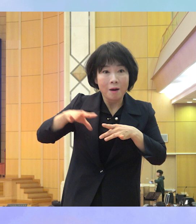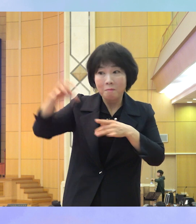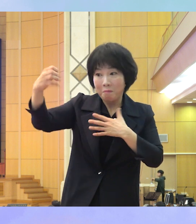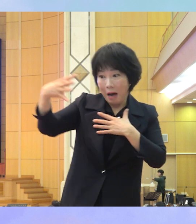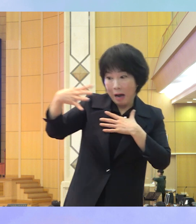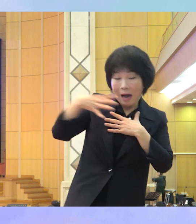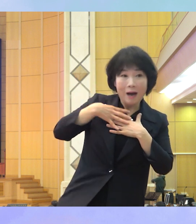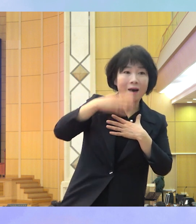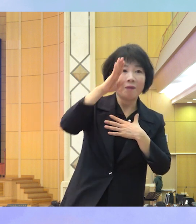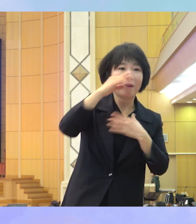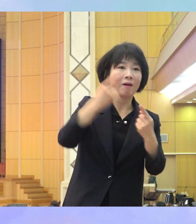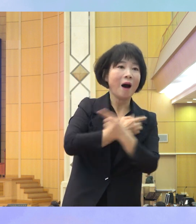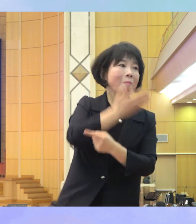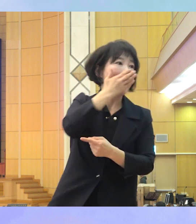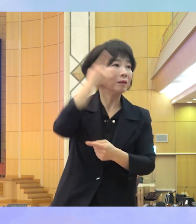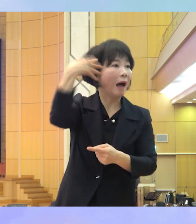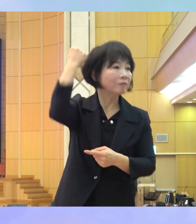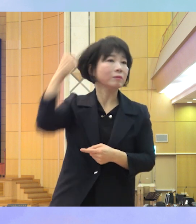비치게 되면